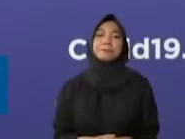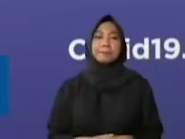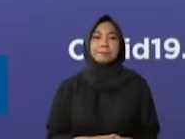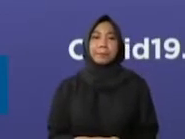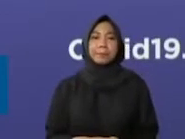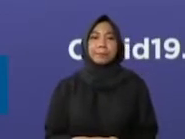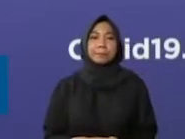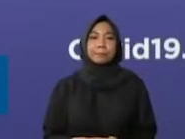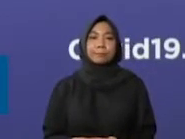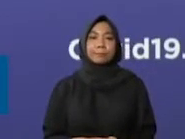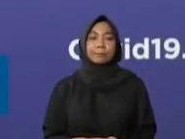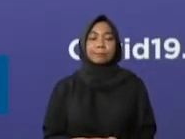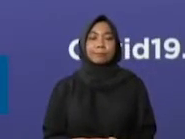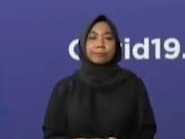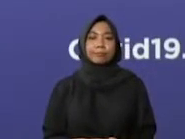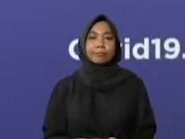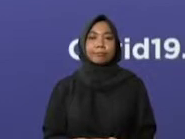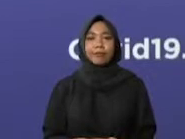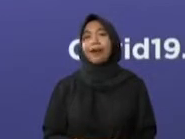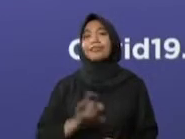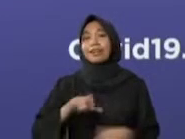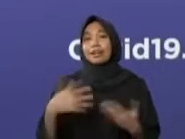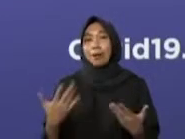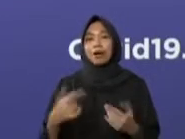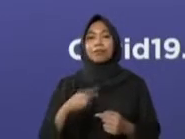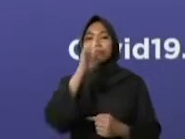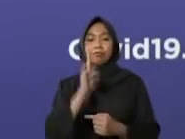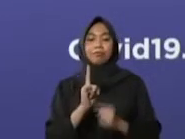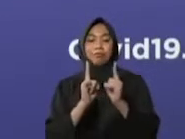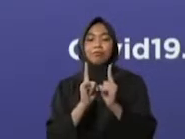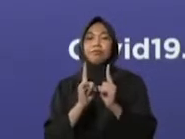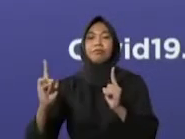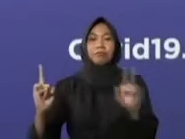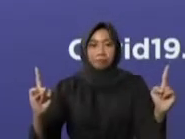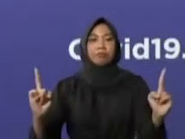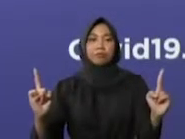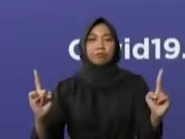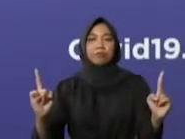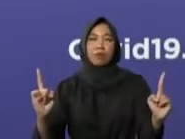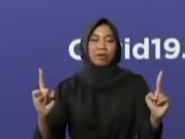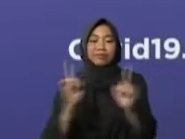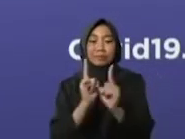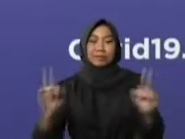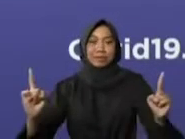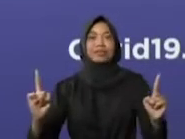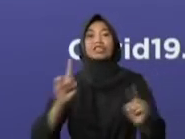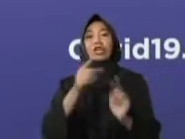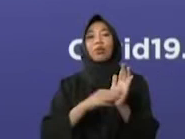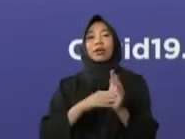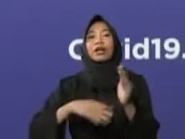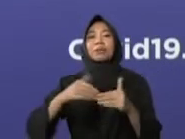Sudah barang tentu yang pertama adalah mari kita menjaga jarak setidak-tidaknya lebih dari satu setengah meter